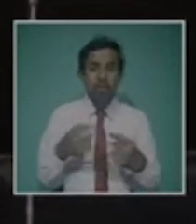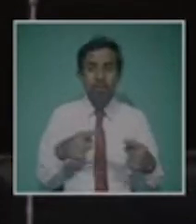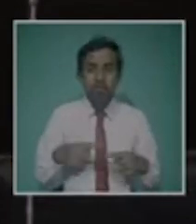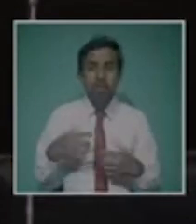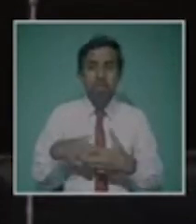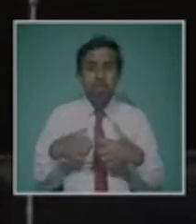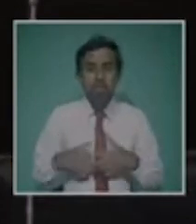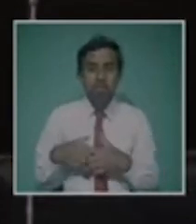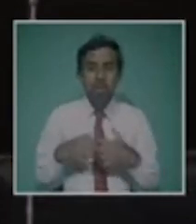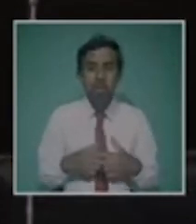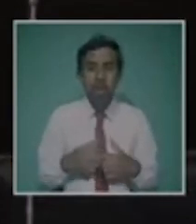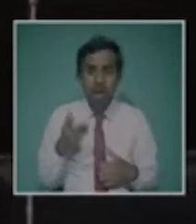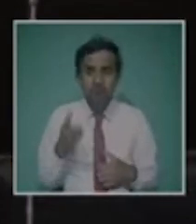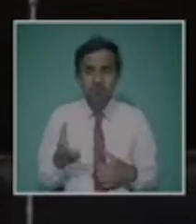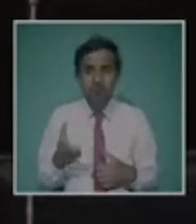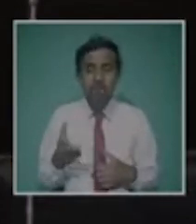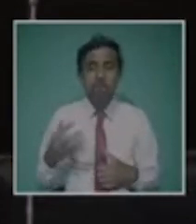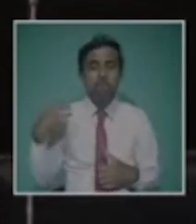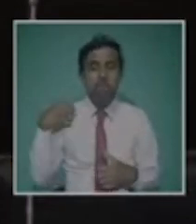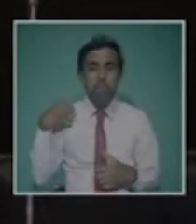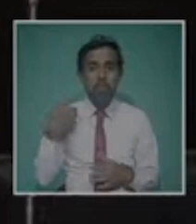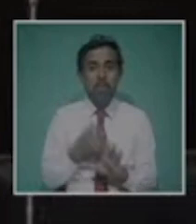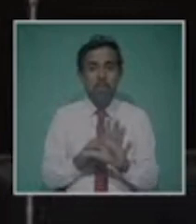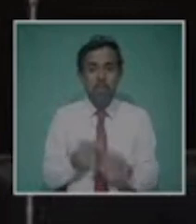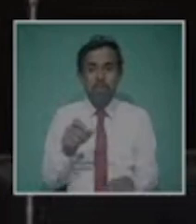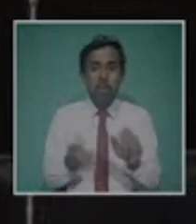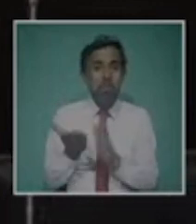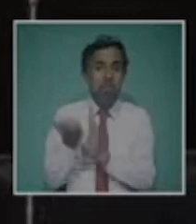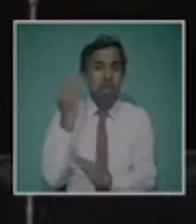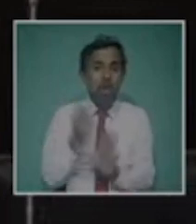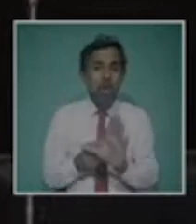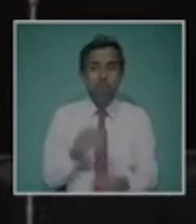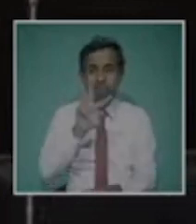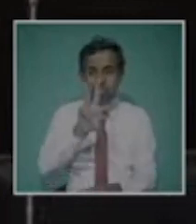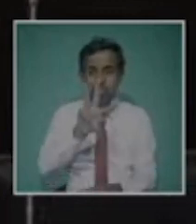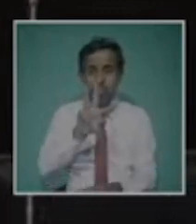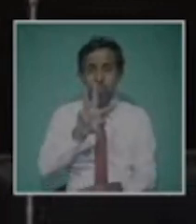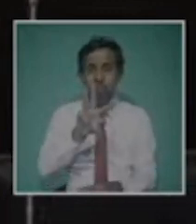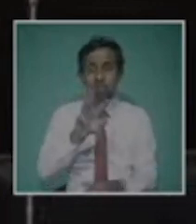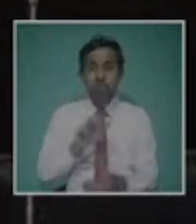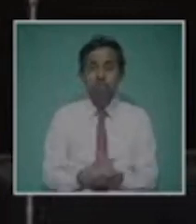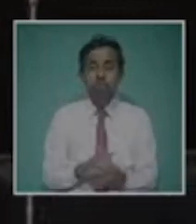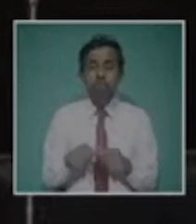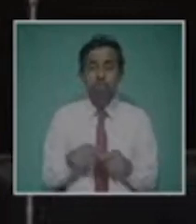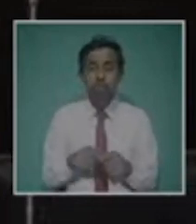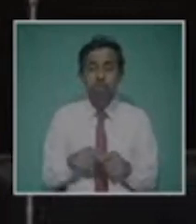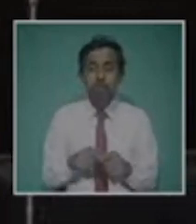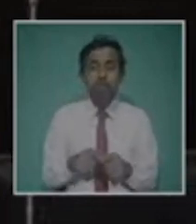போல முஸ்லிம்கள் கடந்த 3 வருஷமாக பலர் உலமாக்கள் கல்விமான்கள் அநியாயமாக இந்த